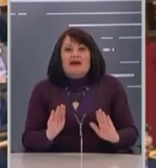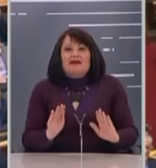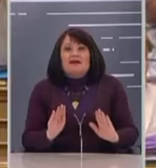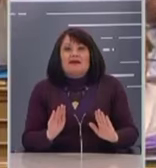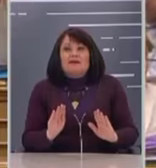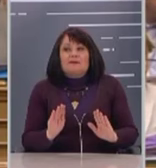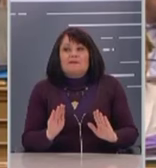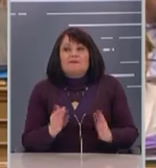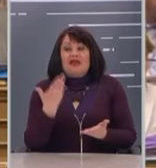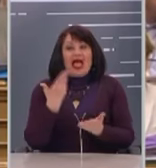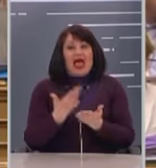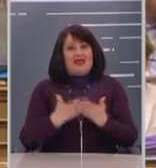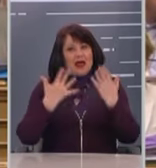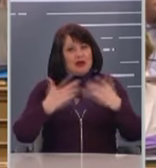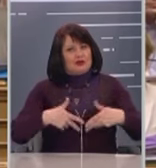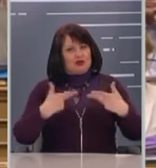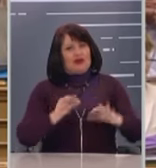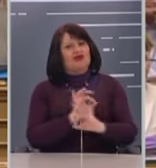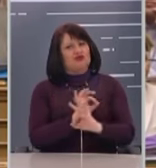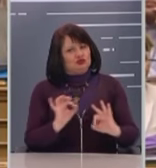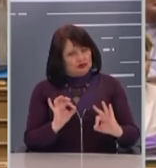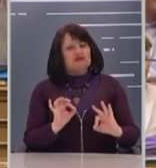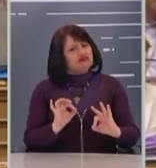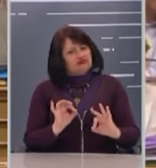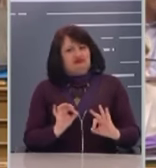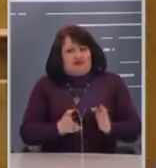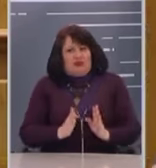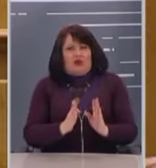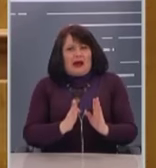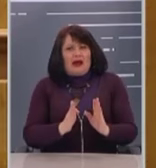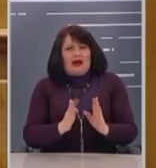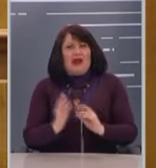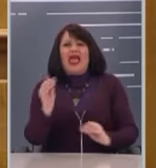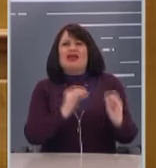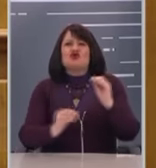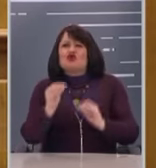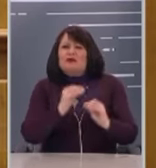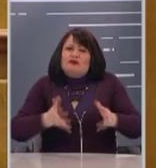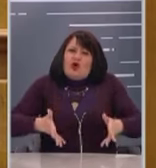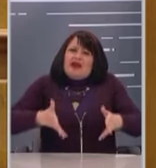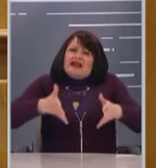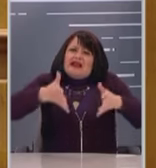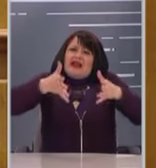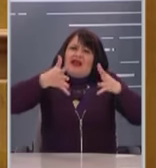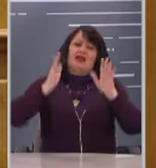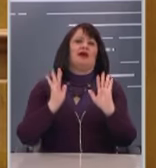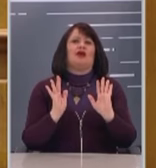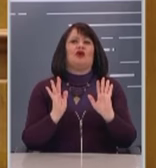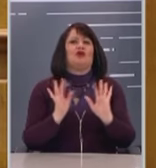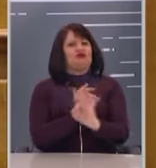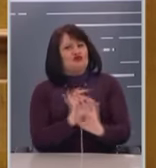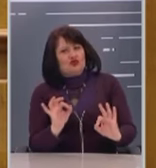Με την άδεια λειτουργίας του να ισχύει κανονικά, με τον εξοπλισμό και τις κτηριακές του εγκαταστάσεις